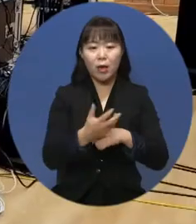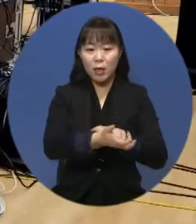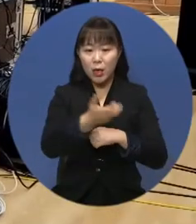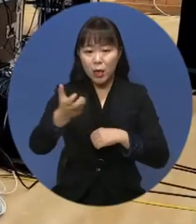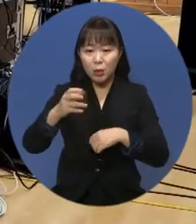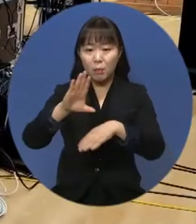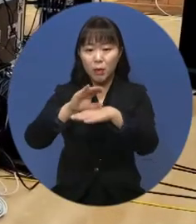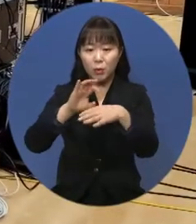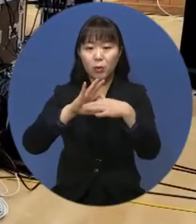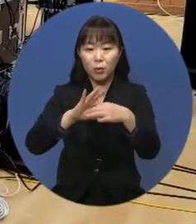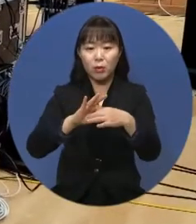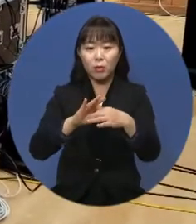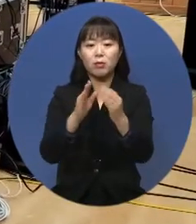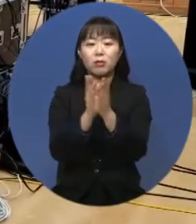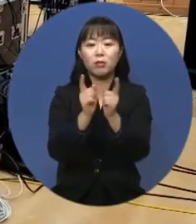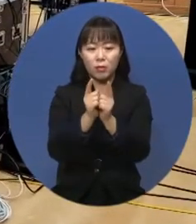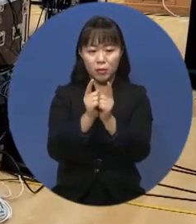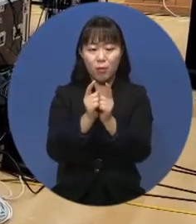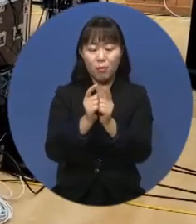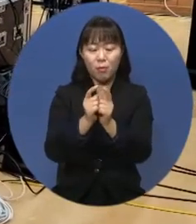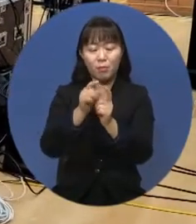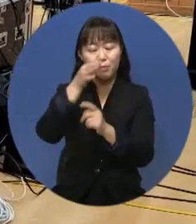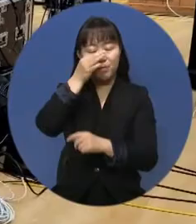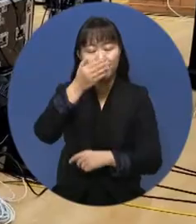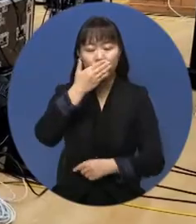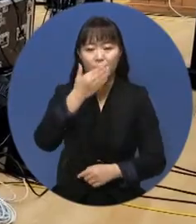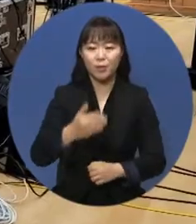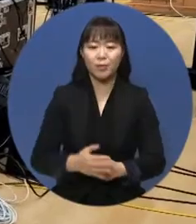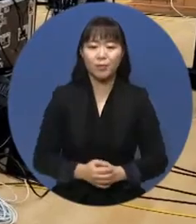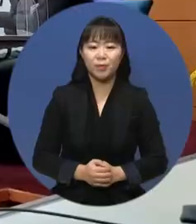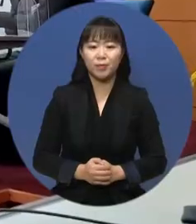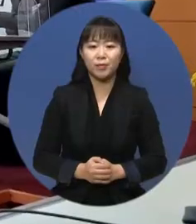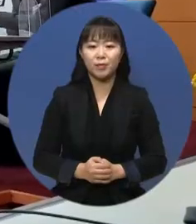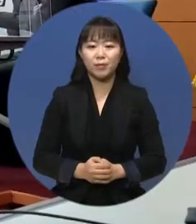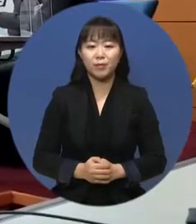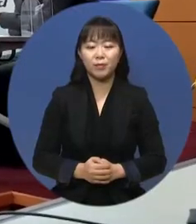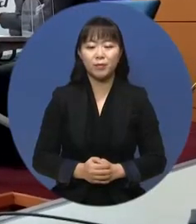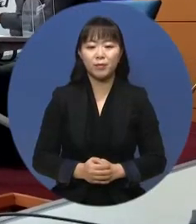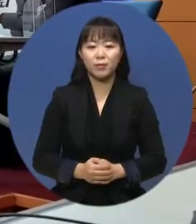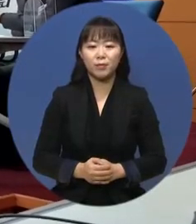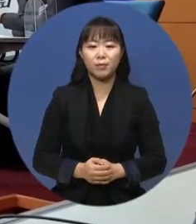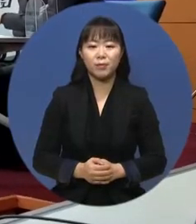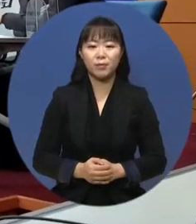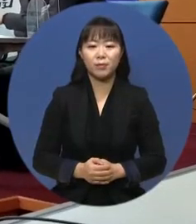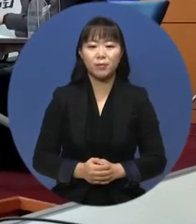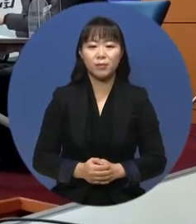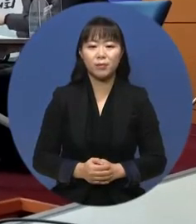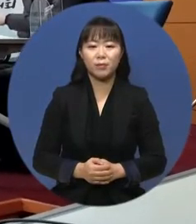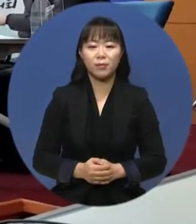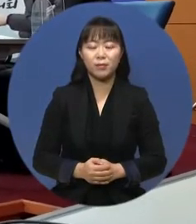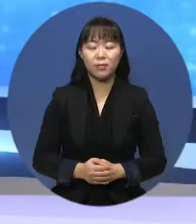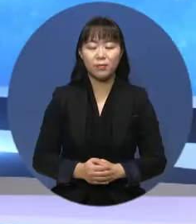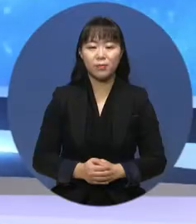이용하여 실시간으로 진행했습니다 복지 tv 뉴스 킴 윤아 입니다